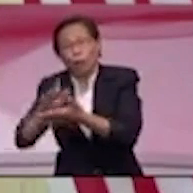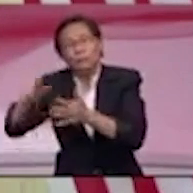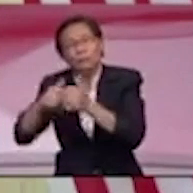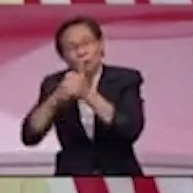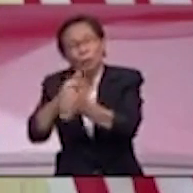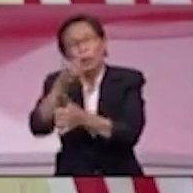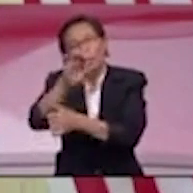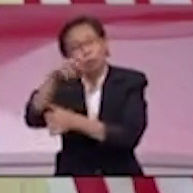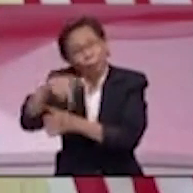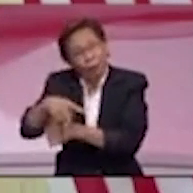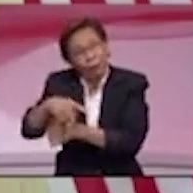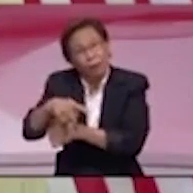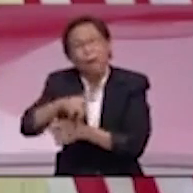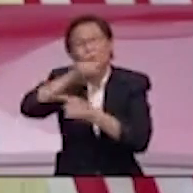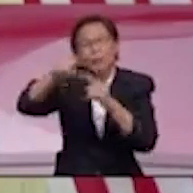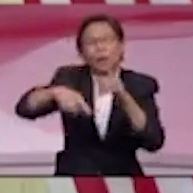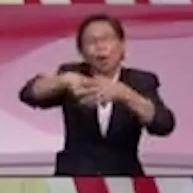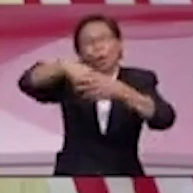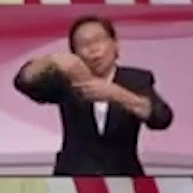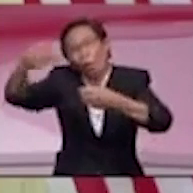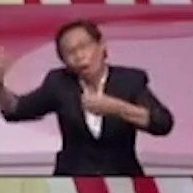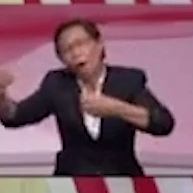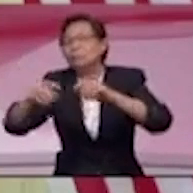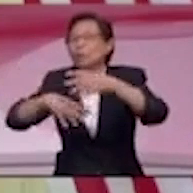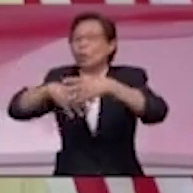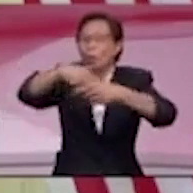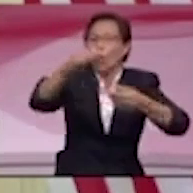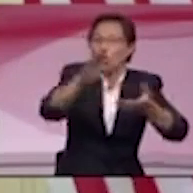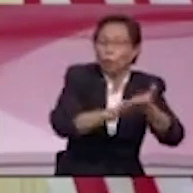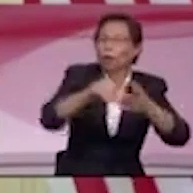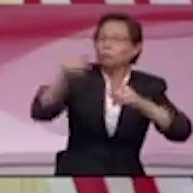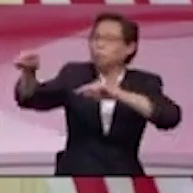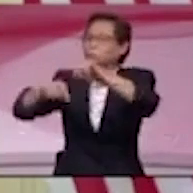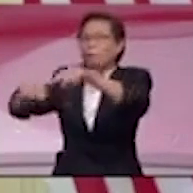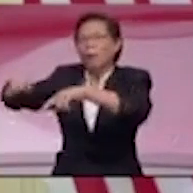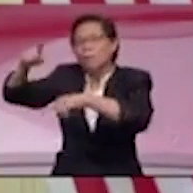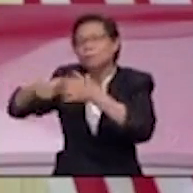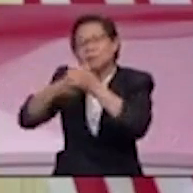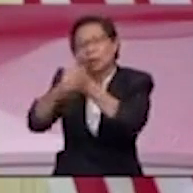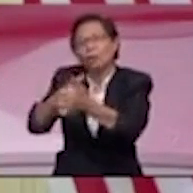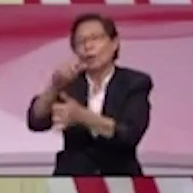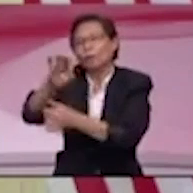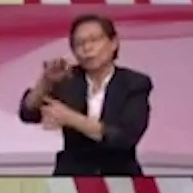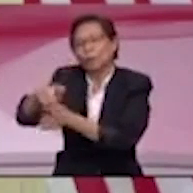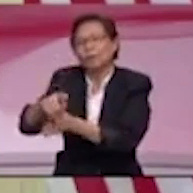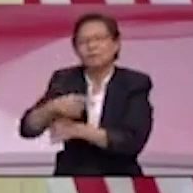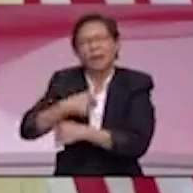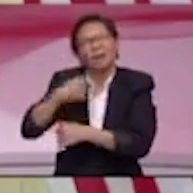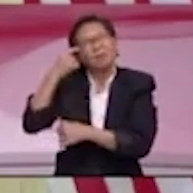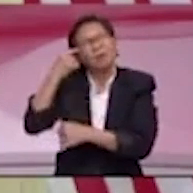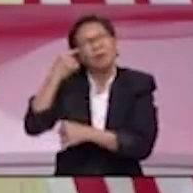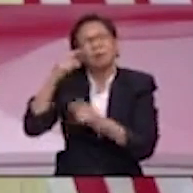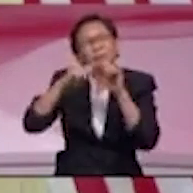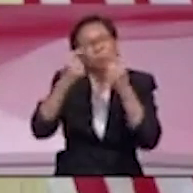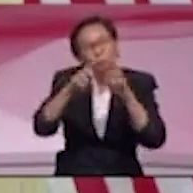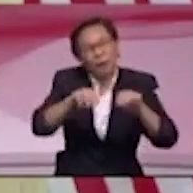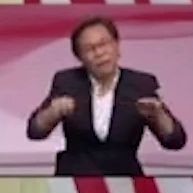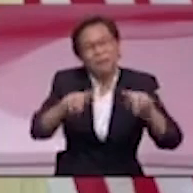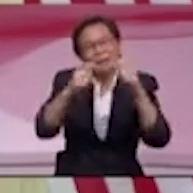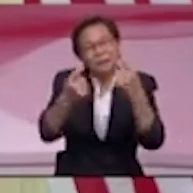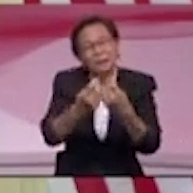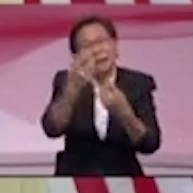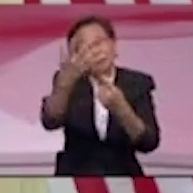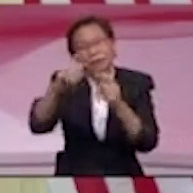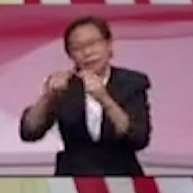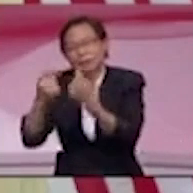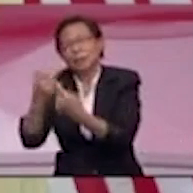yang lain apabila mereka berada di mana-mana di luar sekolah. Dan saya percaya pelajar tingkatan 5, pelajar tingkatan 6 mampu